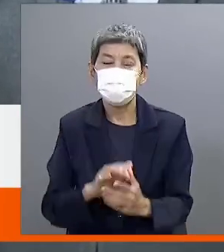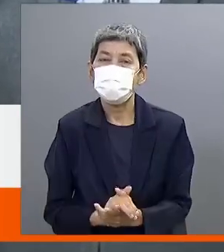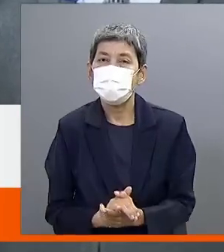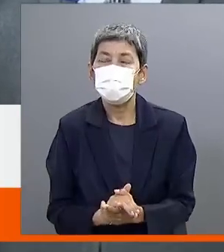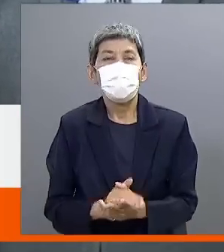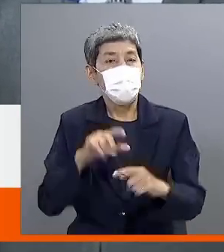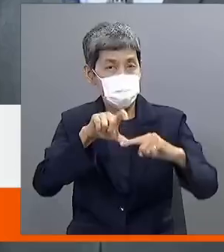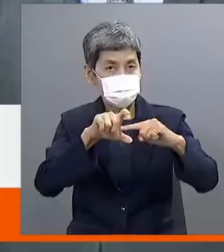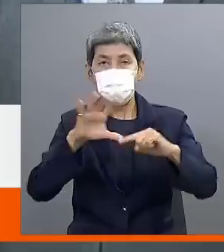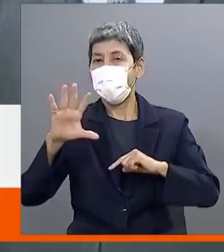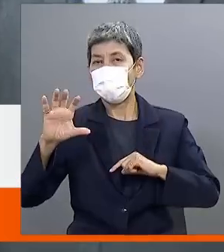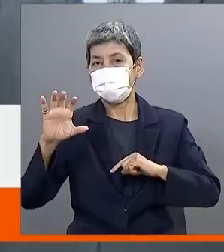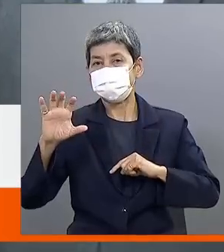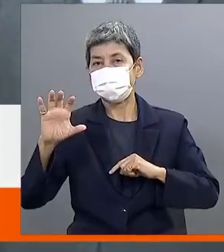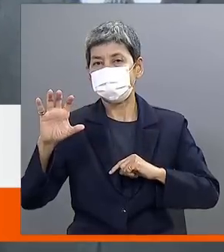500